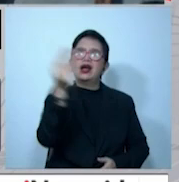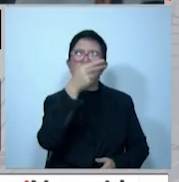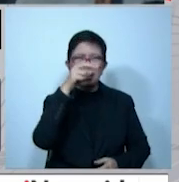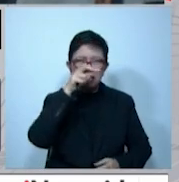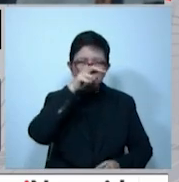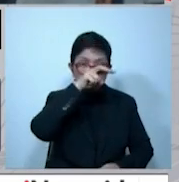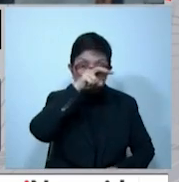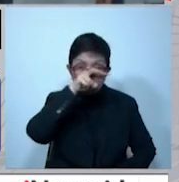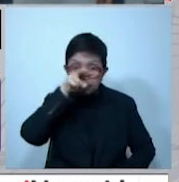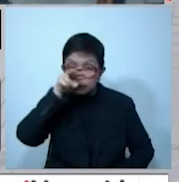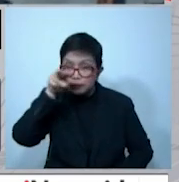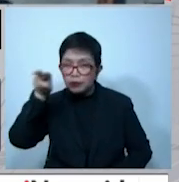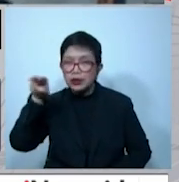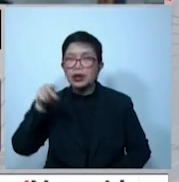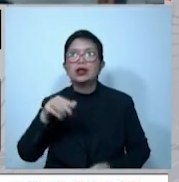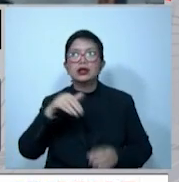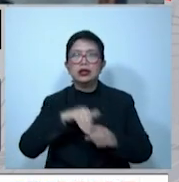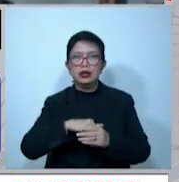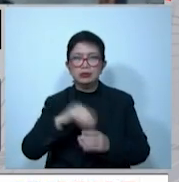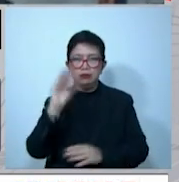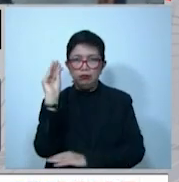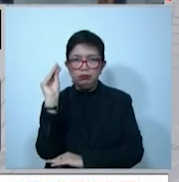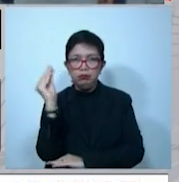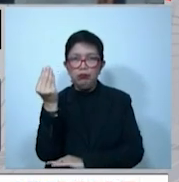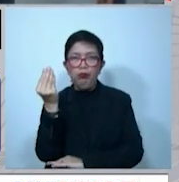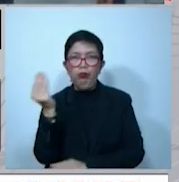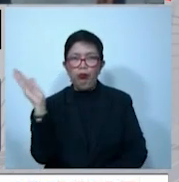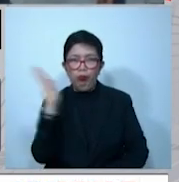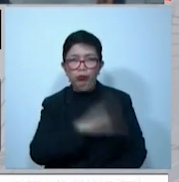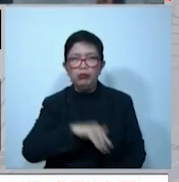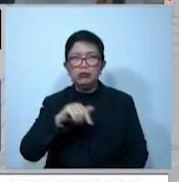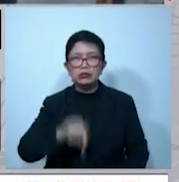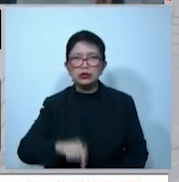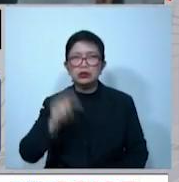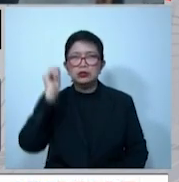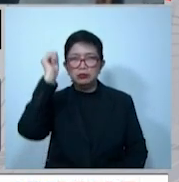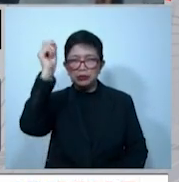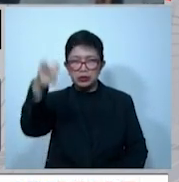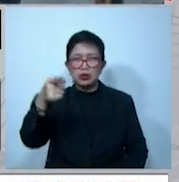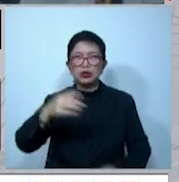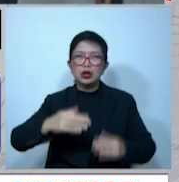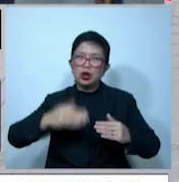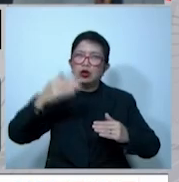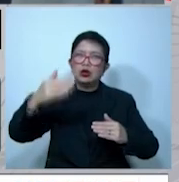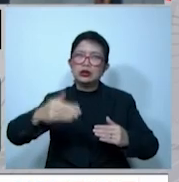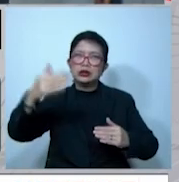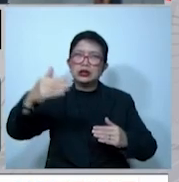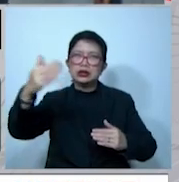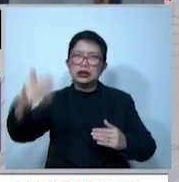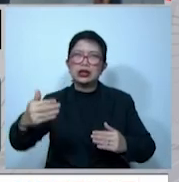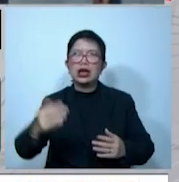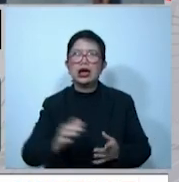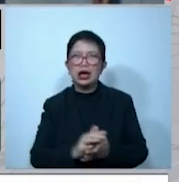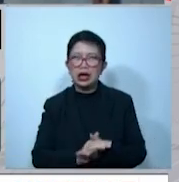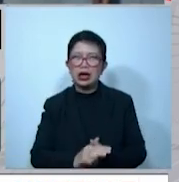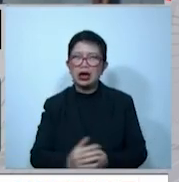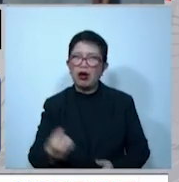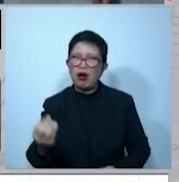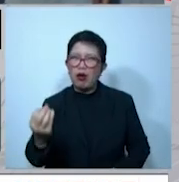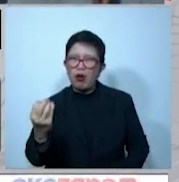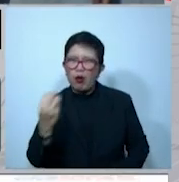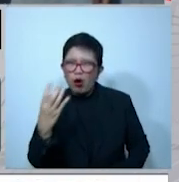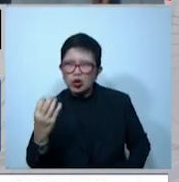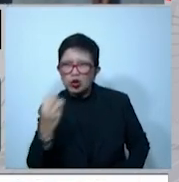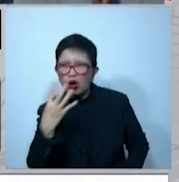dari dalam kota Jakarta, maka hari ini, besok, minggu depan konsisten selalu akan kotor. Tapi apa yang